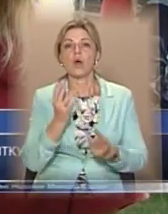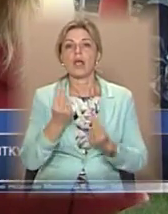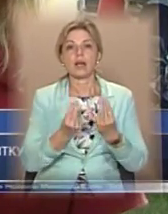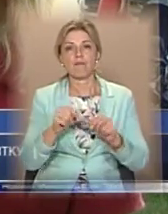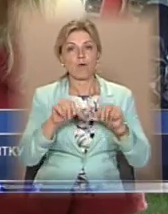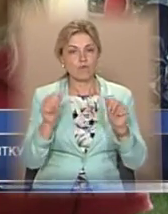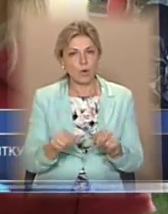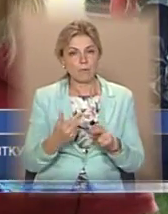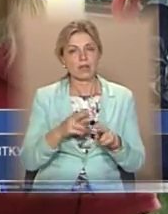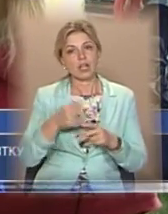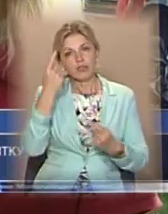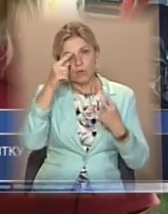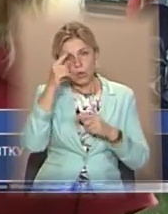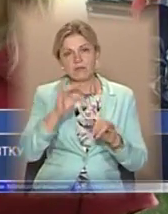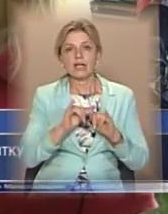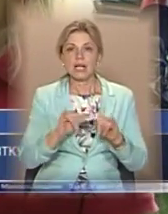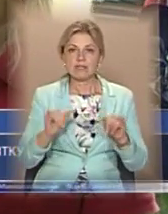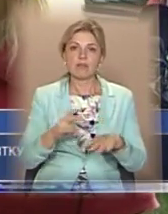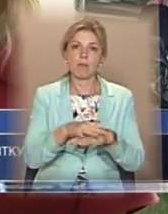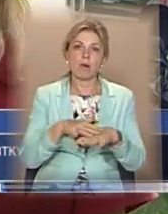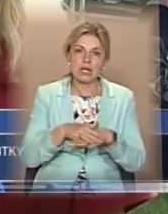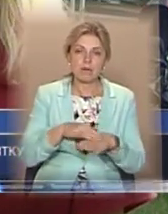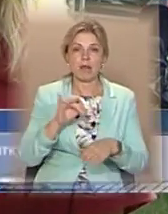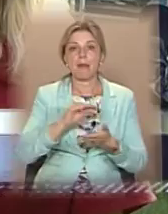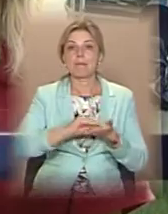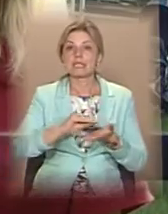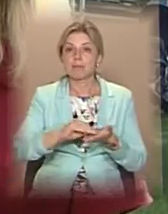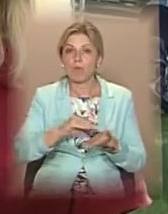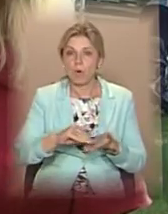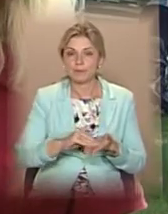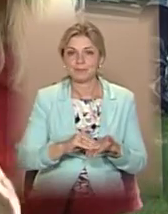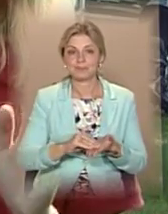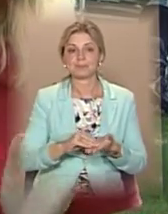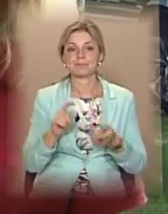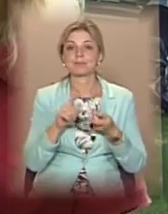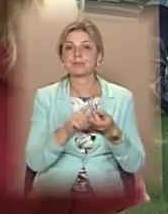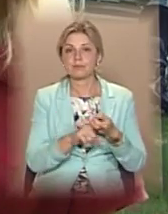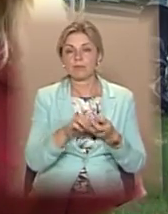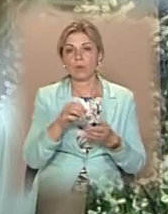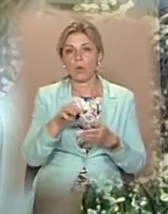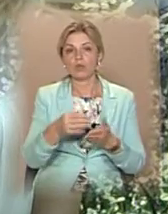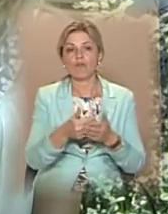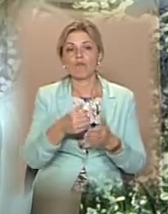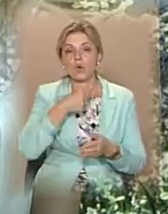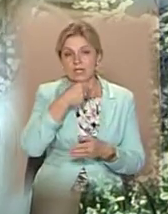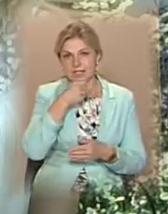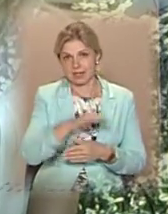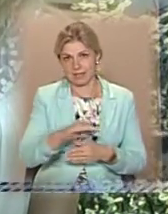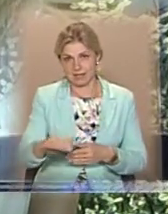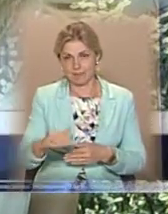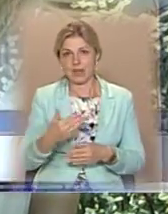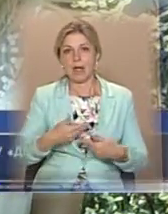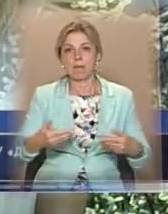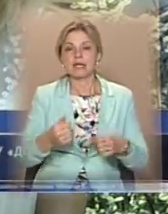буде і творчество, і розвиття, і математика, і письмо. Ну, в зависимості від возрасту діточок. Ми створили цю